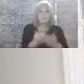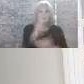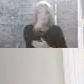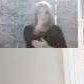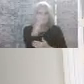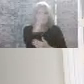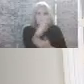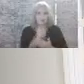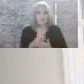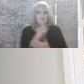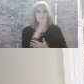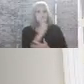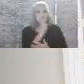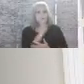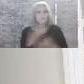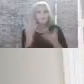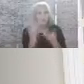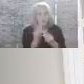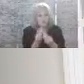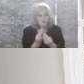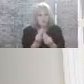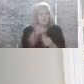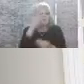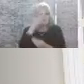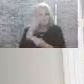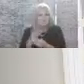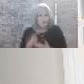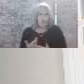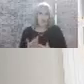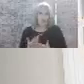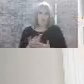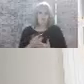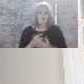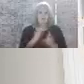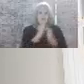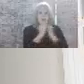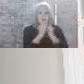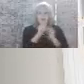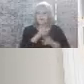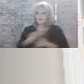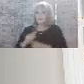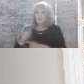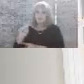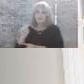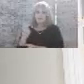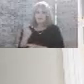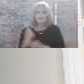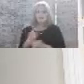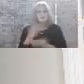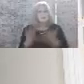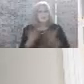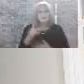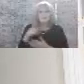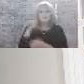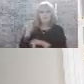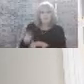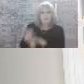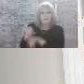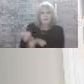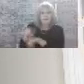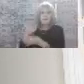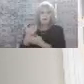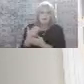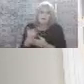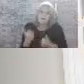nagmaal en dan gebruik ons dit saam. Dit gaan 'n spesiale oomblik wees. Tussen 11:00 en 1:00 kan jy opdaag. Daar gaan 'n klein wagarea wees vir